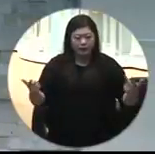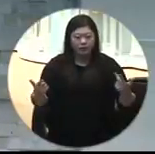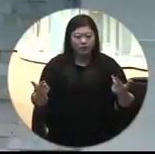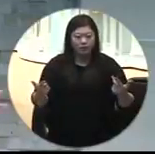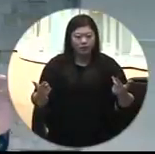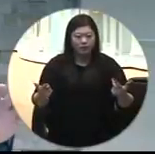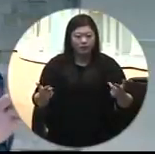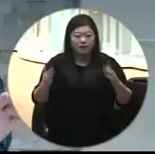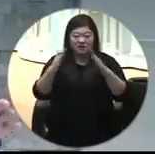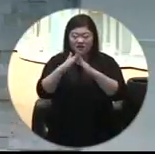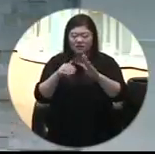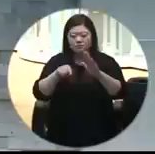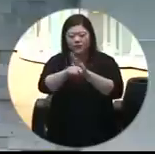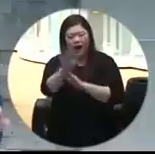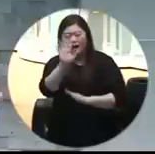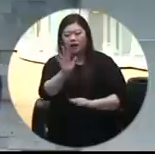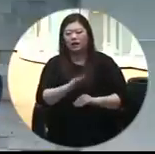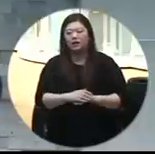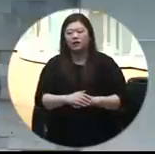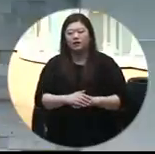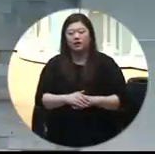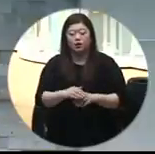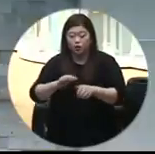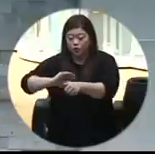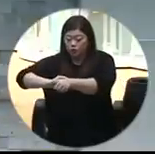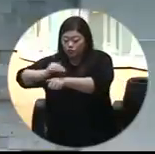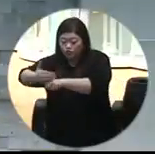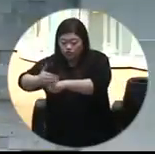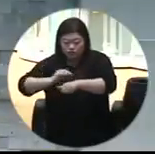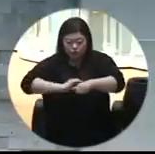집에 살지도 않아요. 집도 아니죠. 무덤